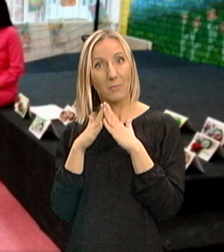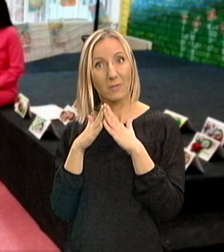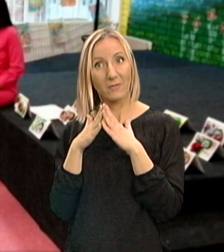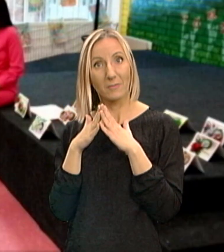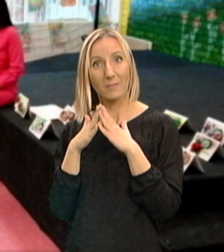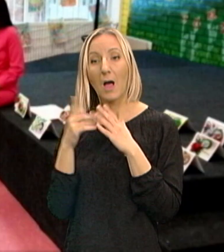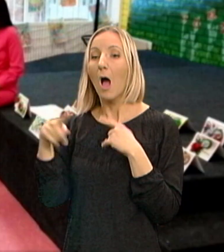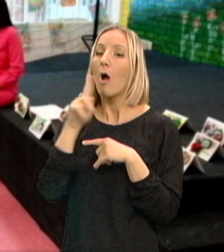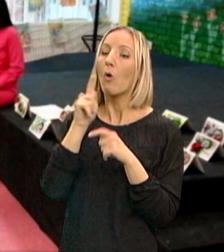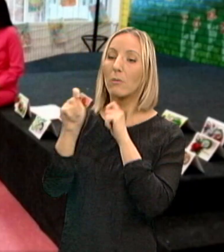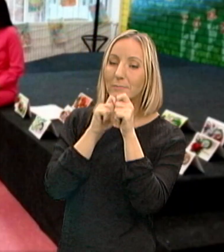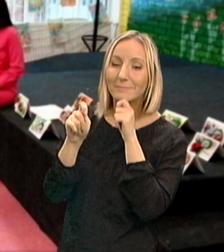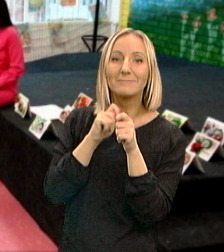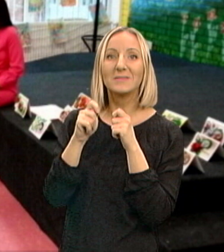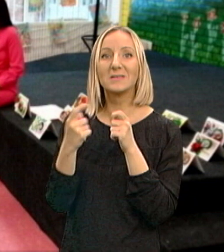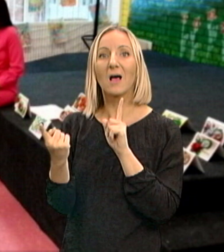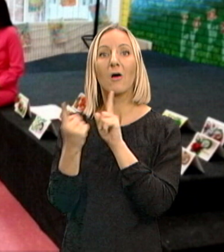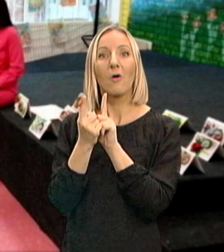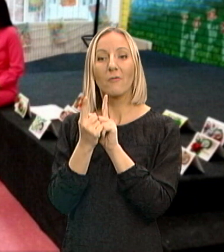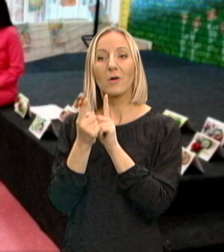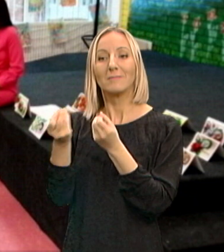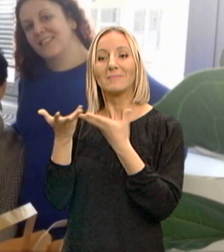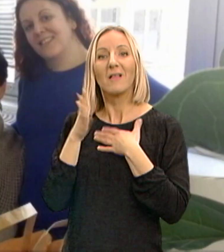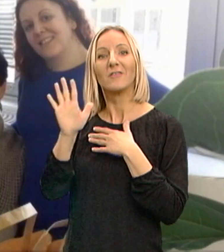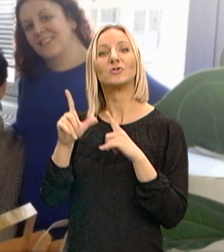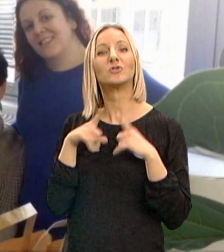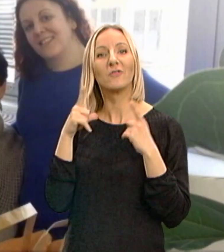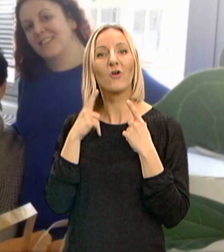naši sagovornici, delili sa nama vaše životne priče,